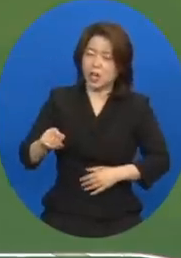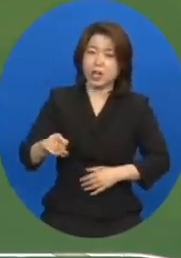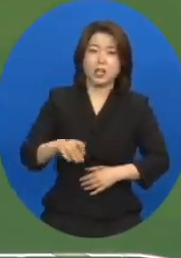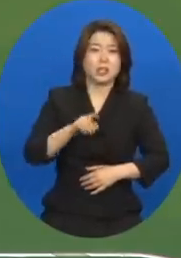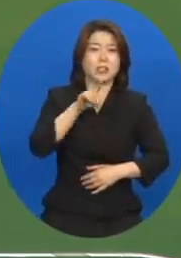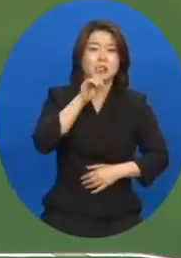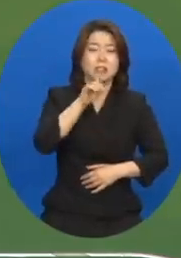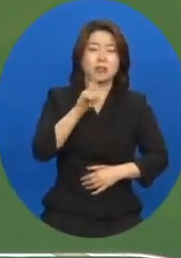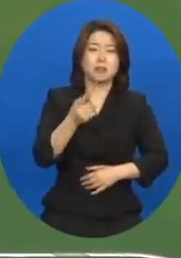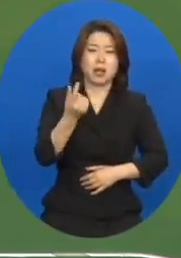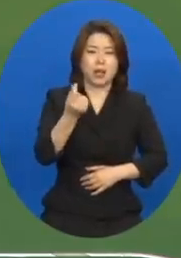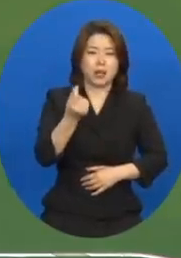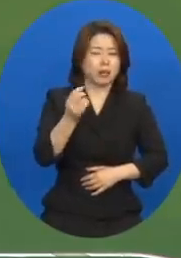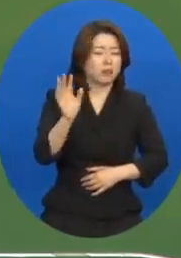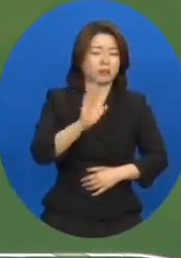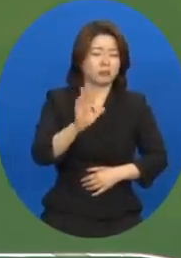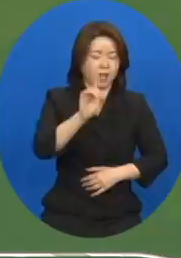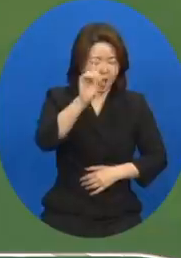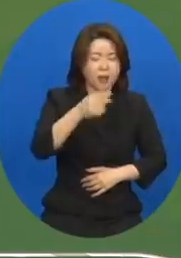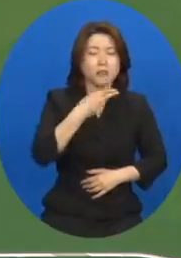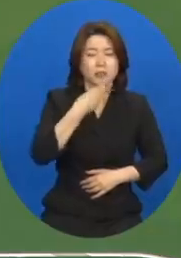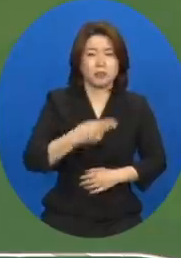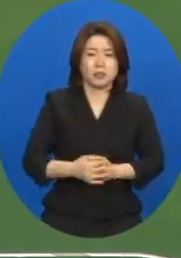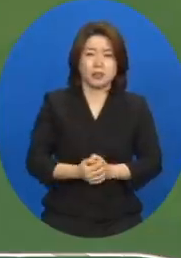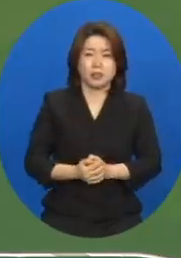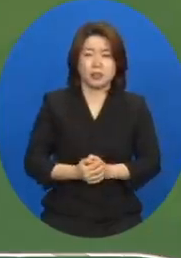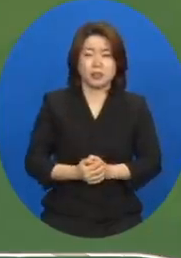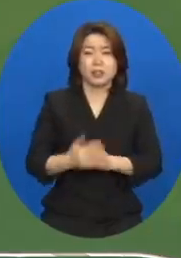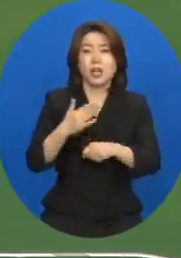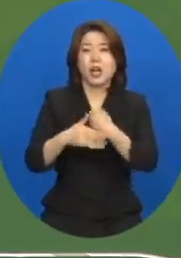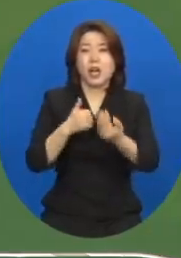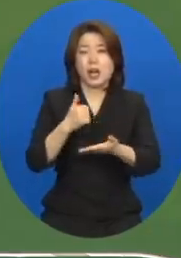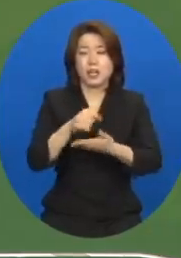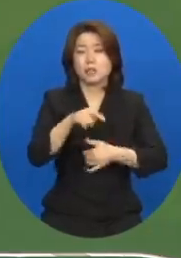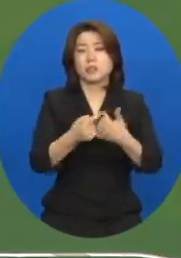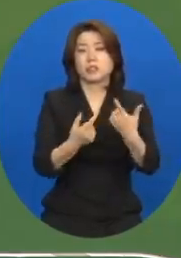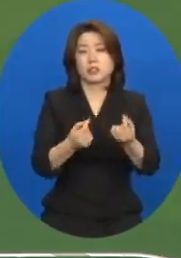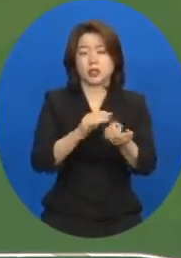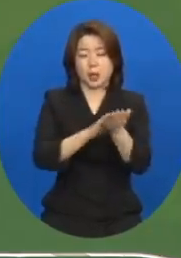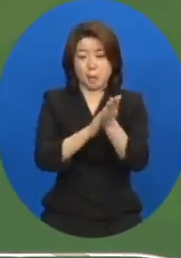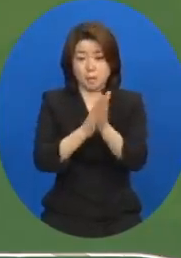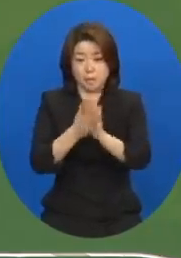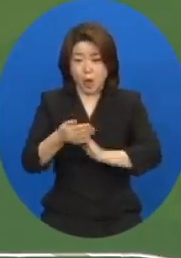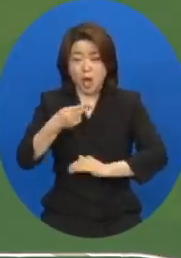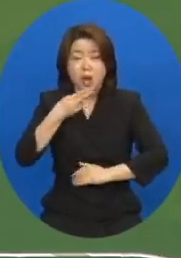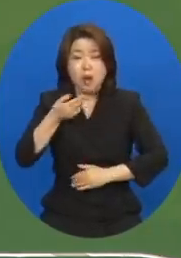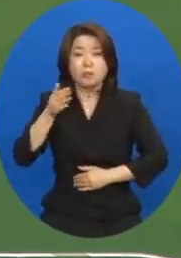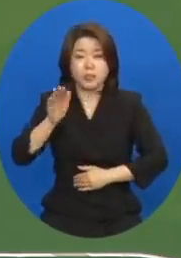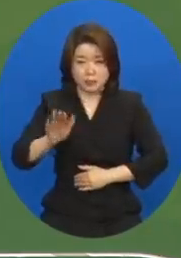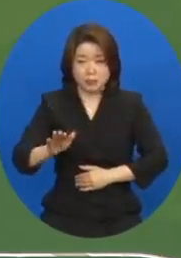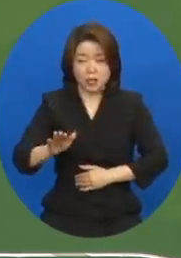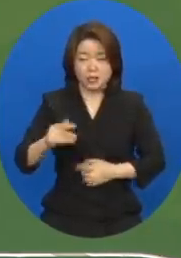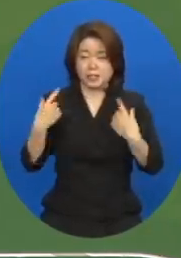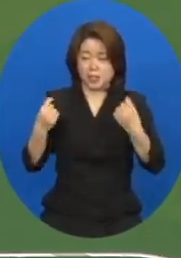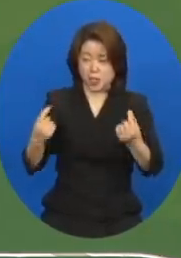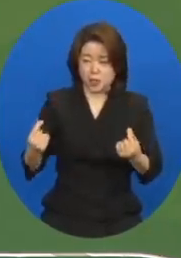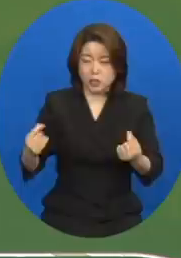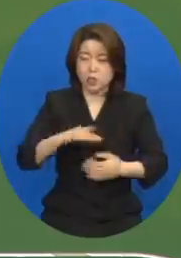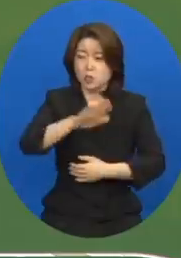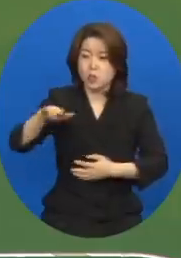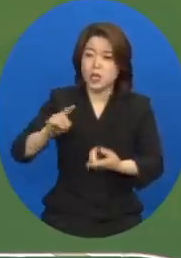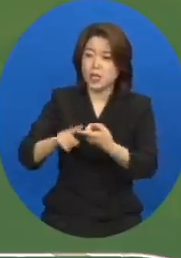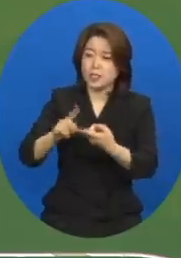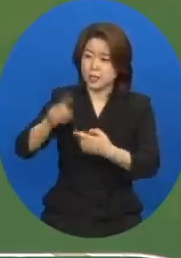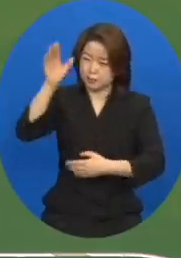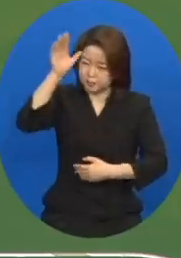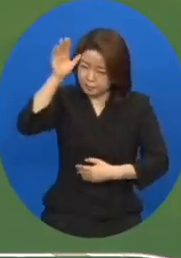분 아니라는 거예요. 하나님은 그렇게 변화가 없는 것 같은데도 여전히 우리에 대하여